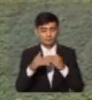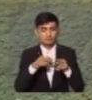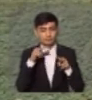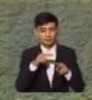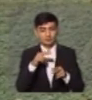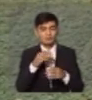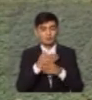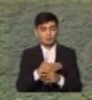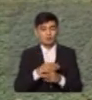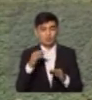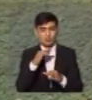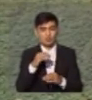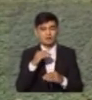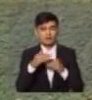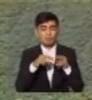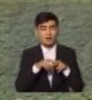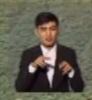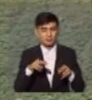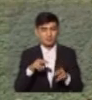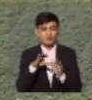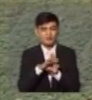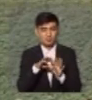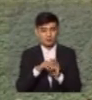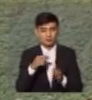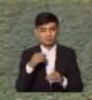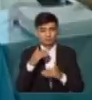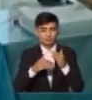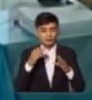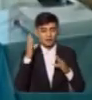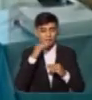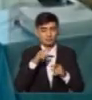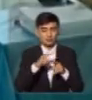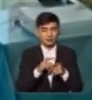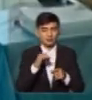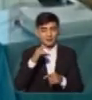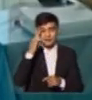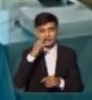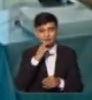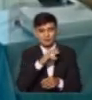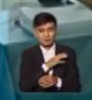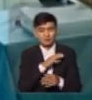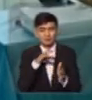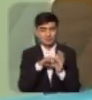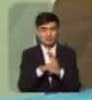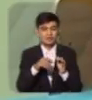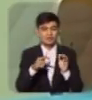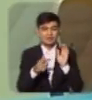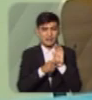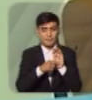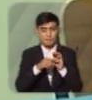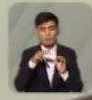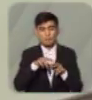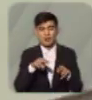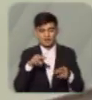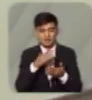бақылаушылардың көмегімен алдағы парламенттік сайлауда үлкен нәтиже көрсетуге болады. Қазақстанда әділет министрлігінде тіркелген 7 саяси партия бар,